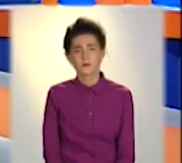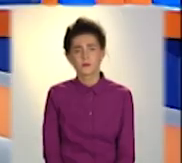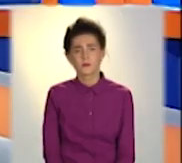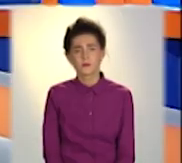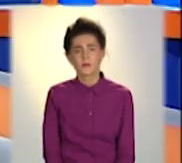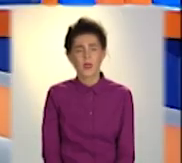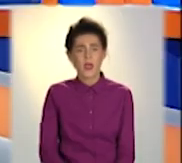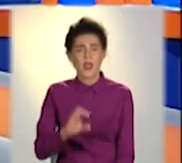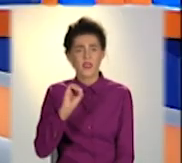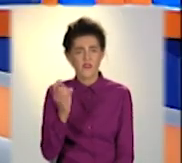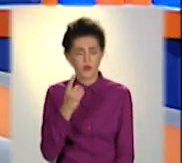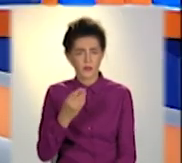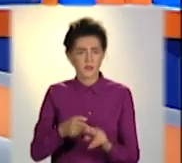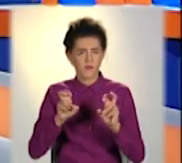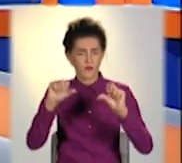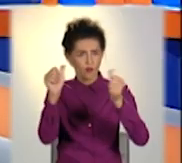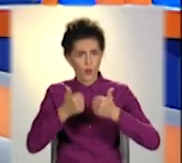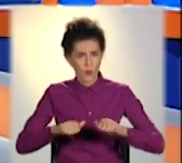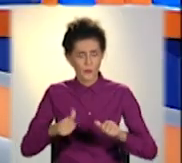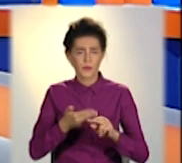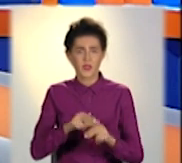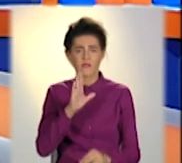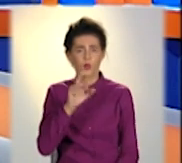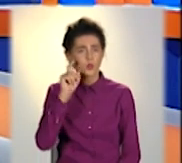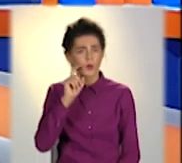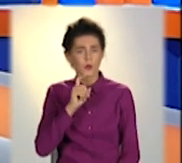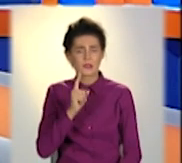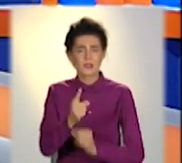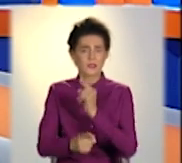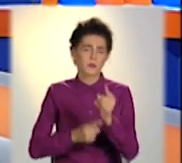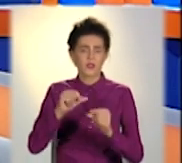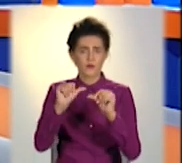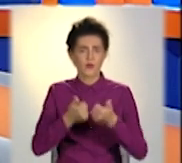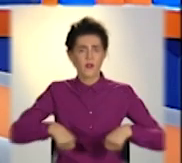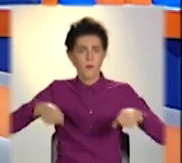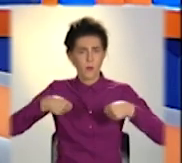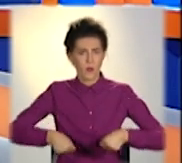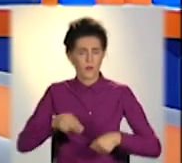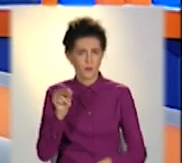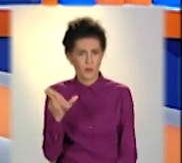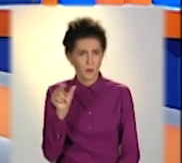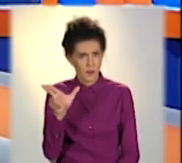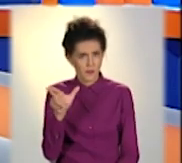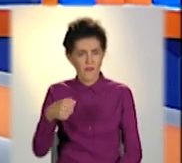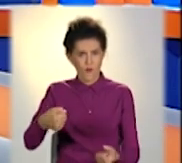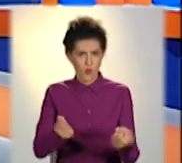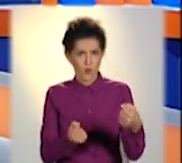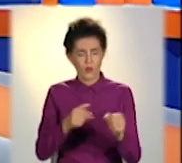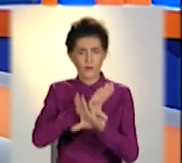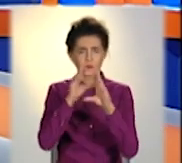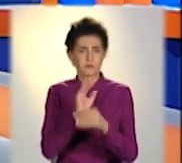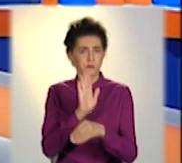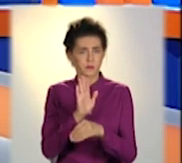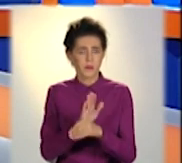За європейськими стандартами в Україні змінять формат водійського посвідчення. Відповідну постанову